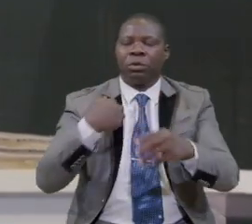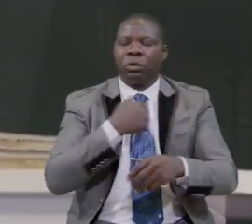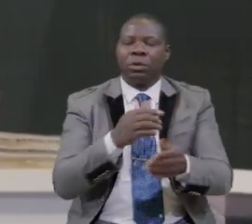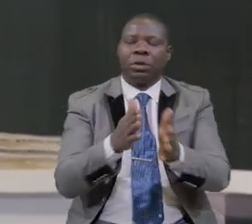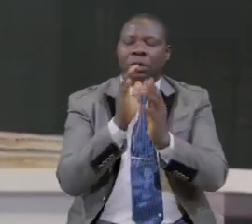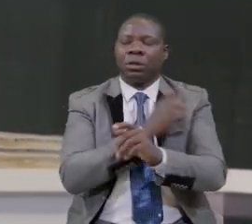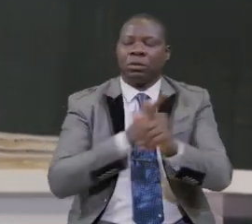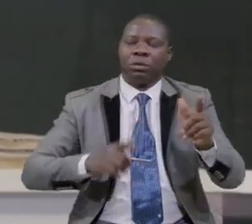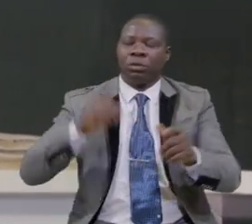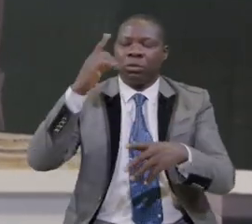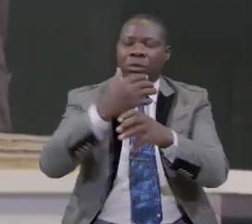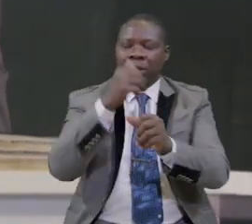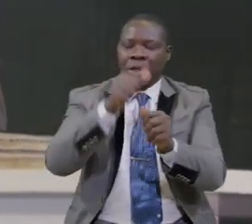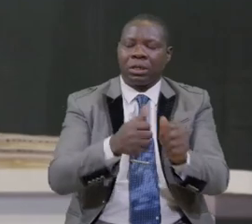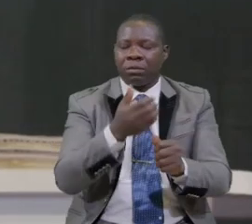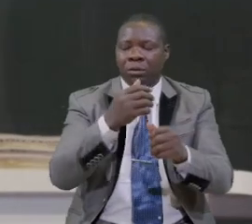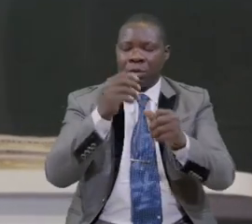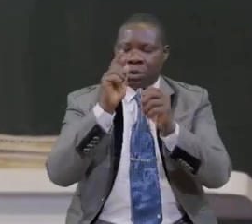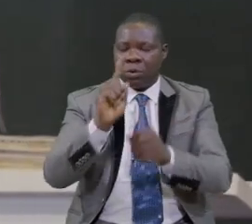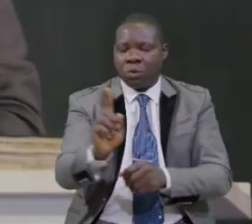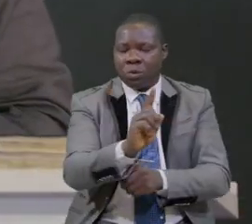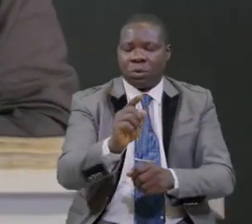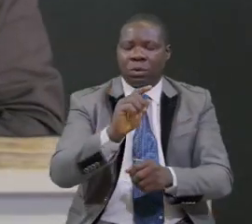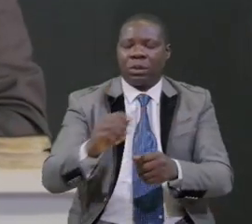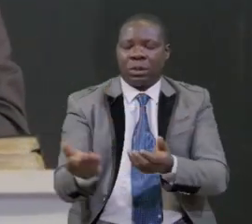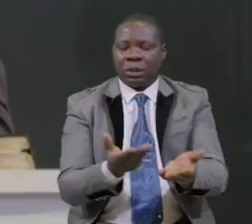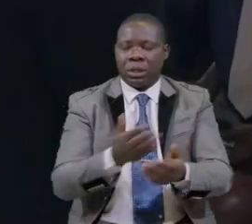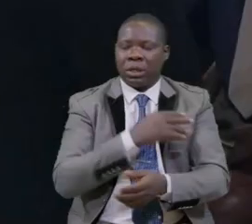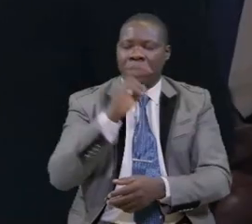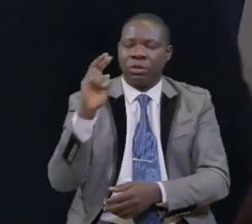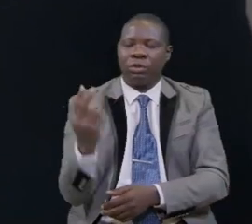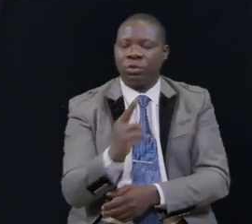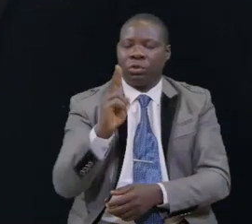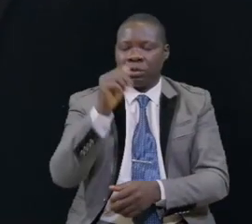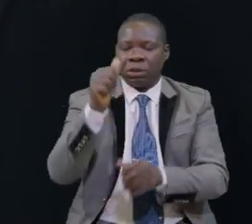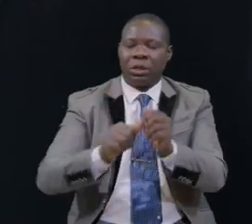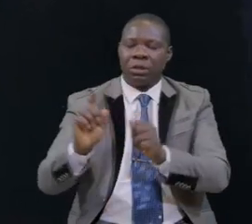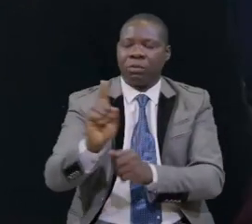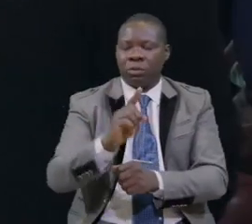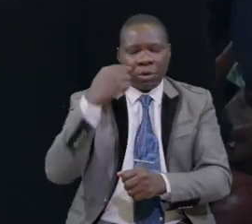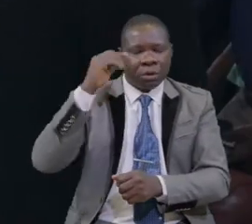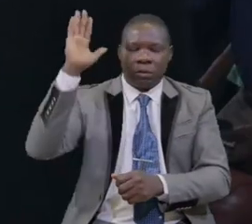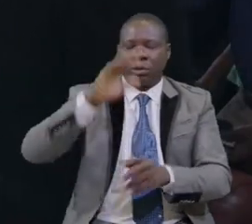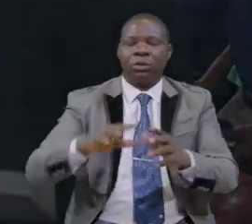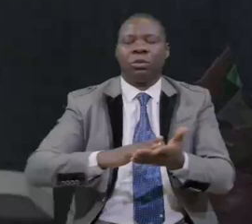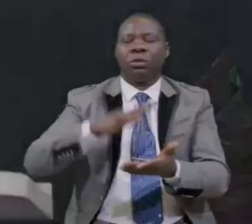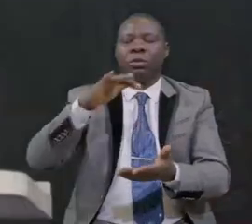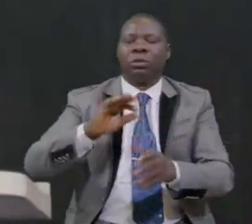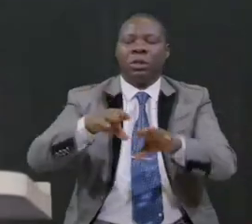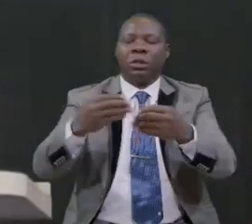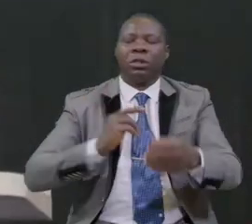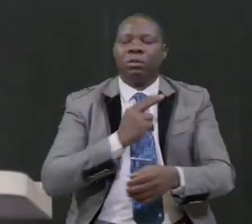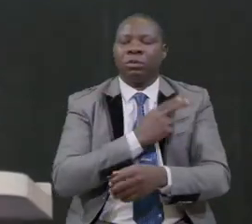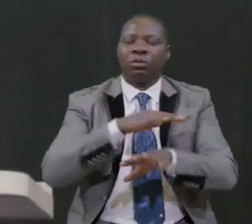tu prennes chaque vase ici présent et que tu utilises chacun pour la gloire de ton nom. Donne-nous tout ce dont nous avons